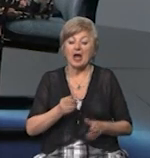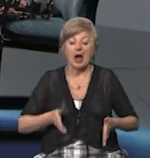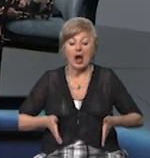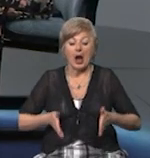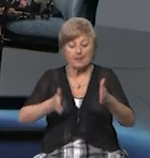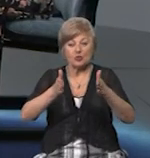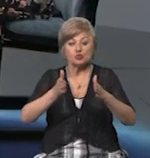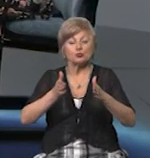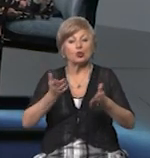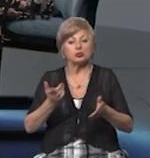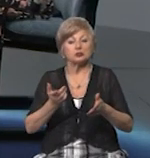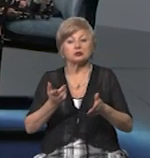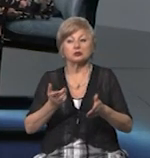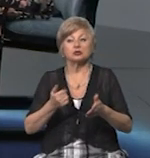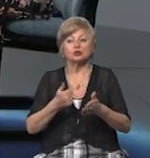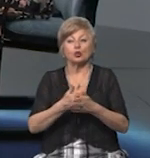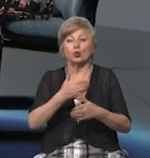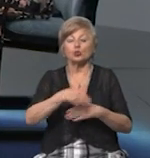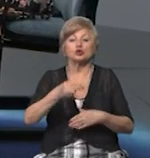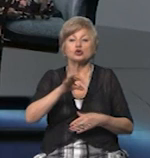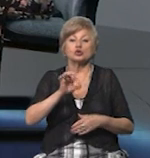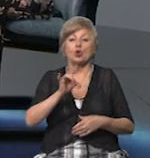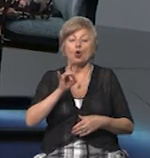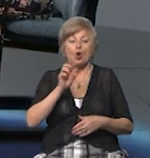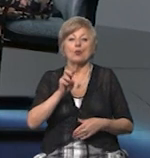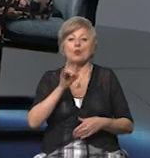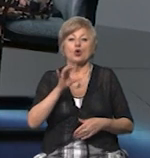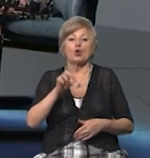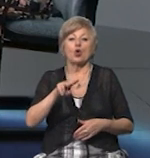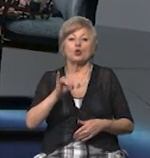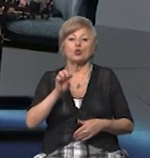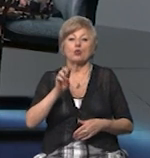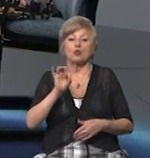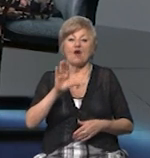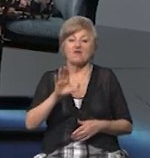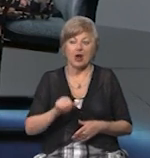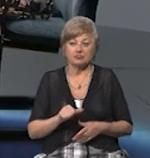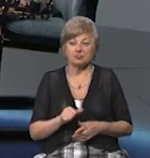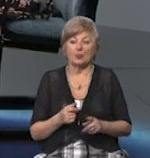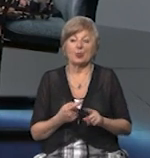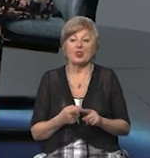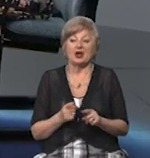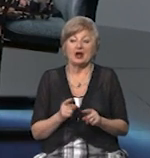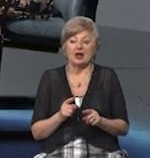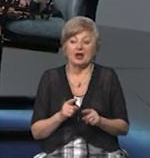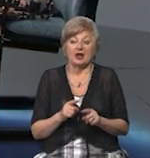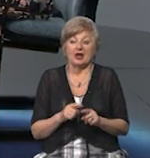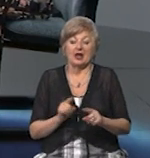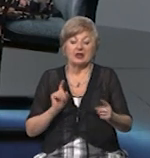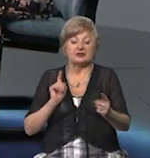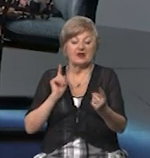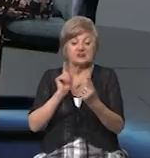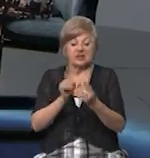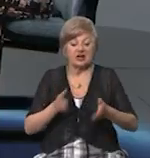проспект Соборний перекрити до Добролюбова, так? Да. Повністю ця половина проїжджої частини, а на зустрічній